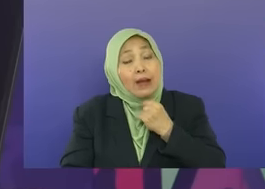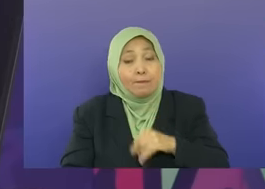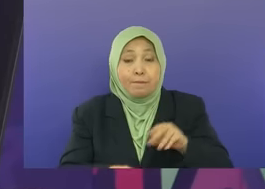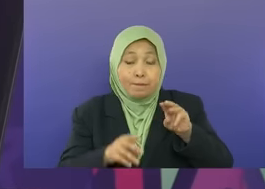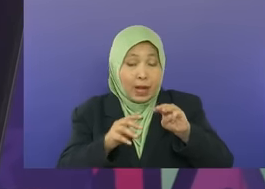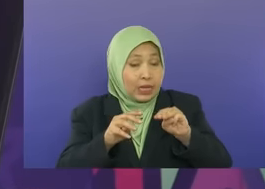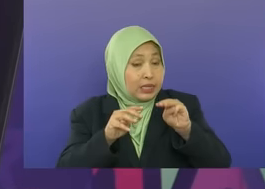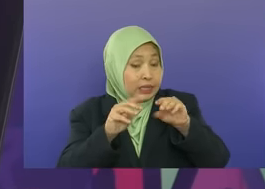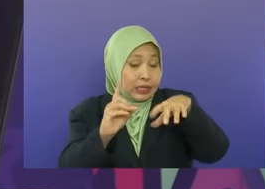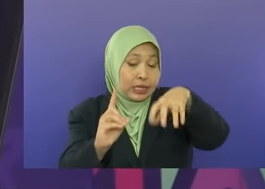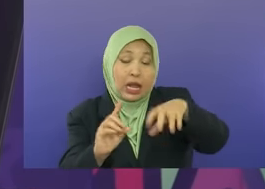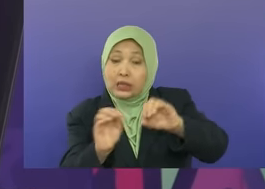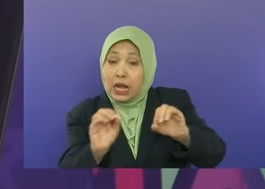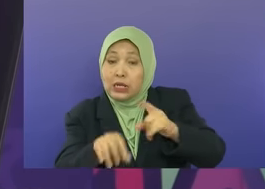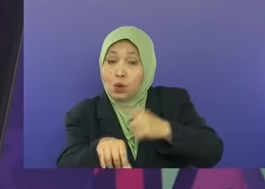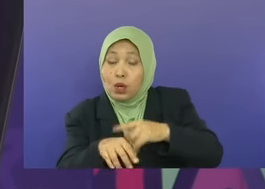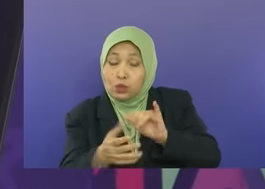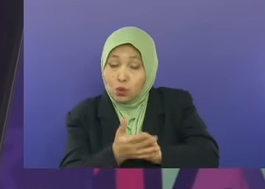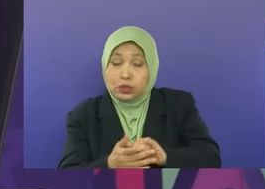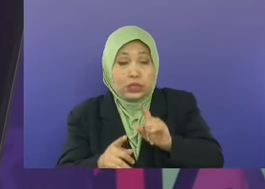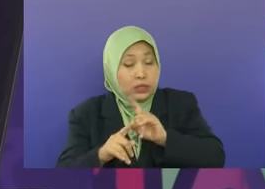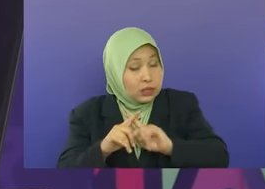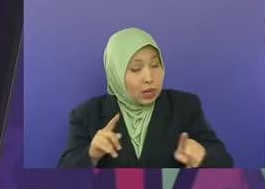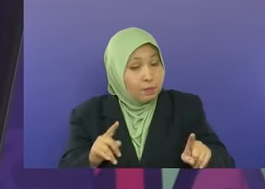peristiwa itu tapi Allah menyatakan